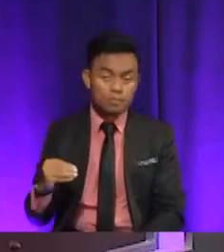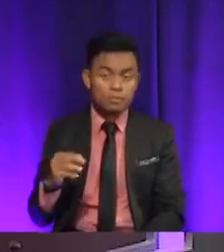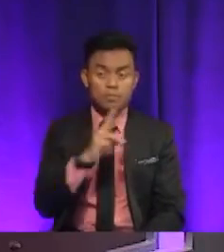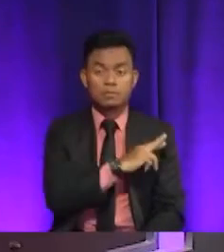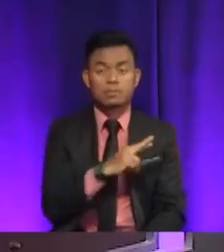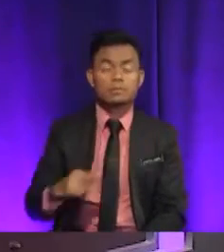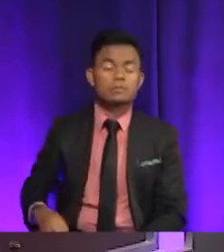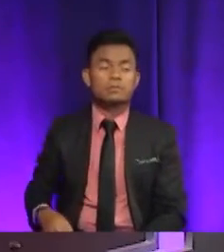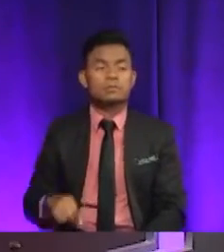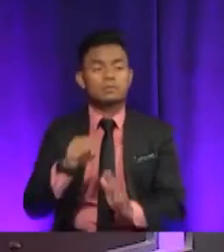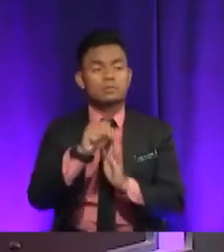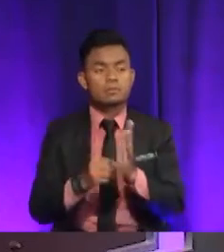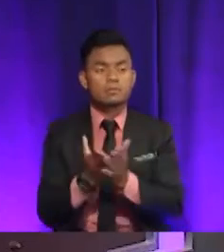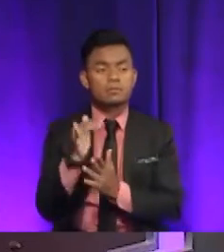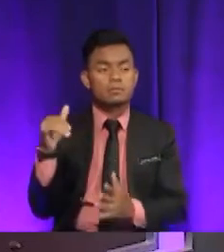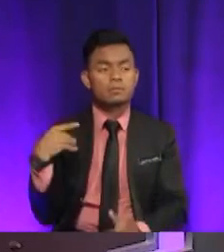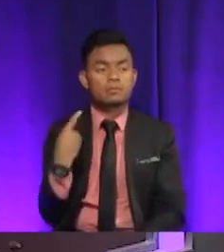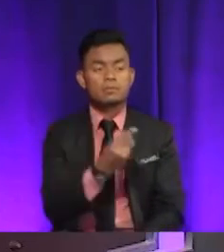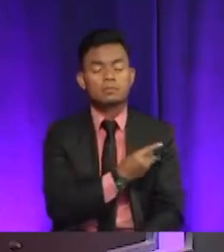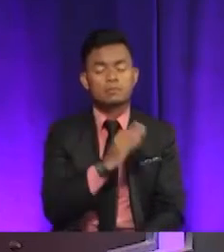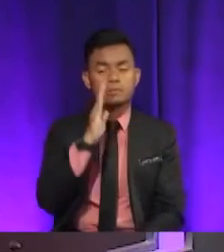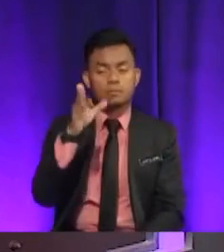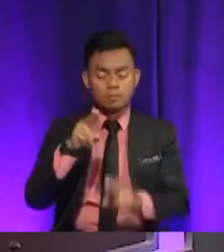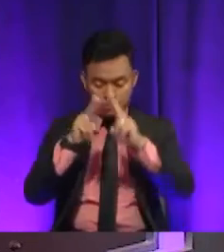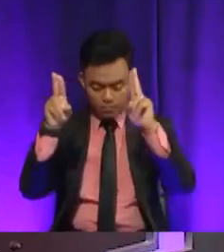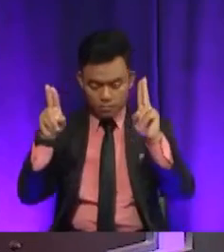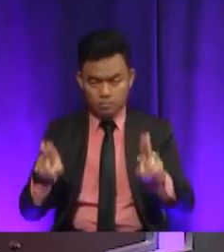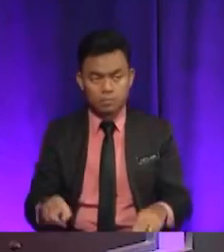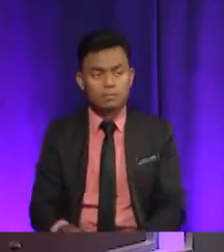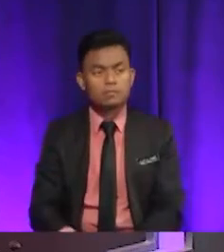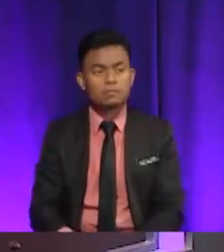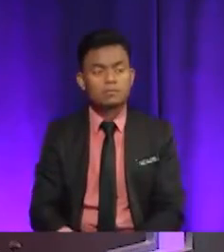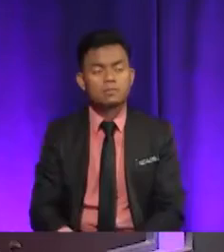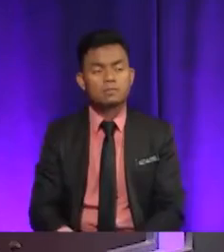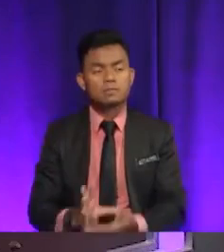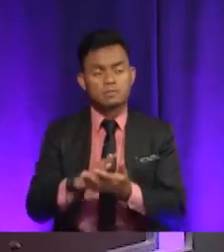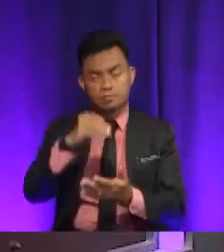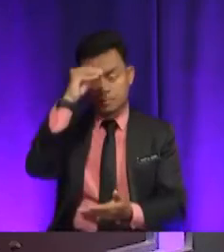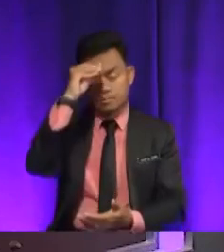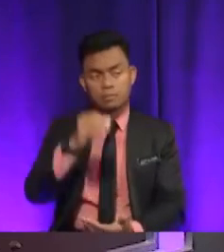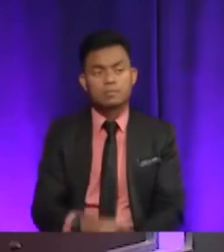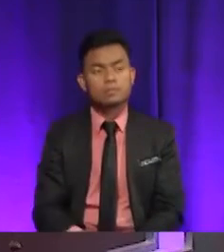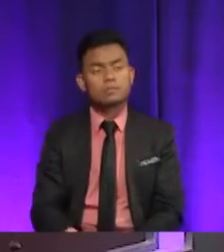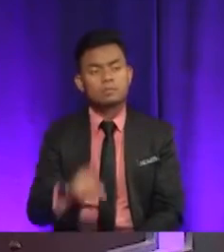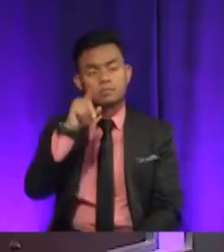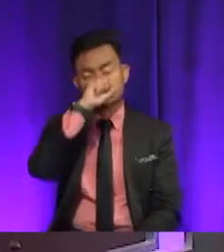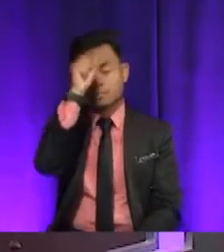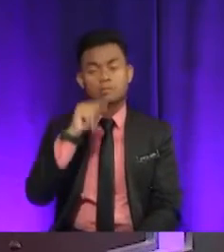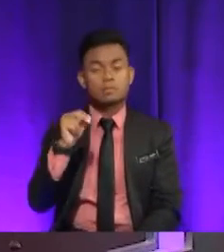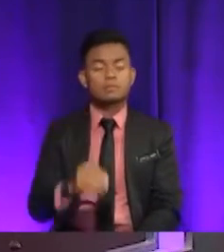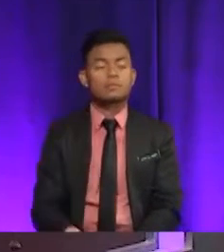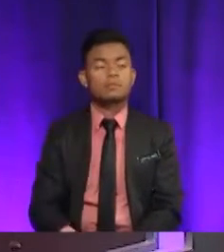jadi seterusnya kita menguji belajar-pelajar kita pada petani kita coba kupaskan guys untuk